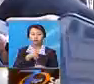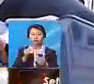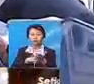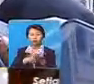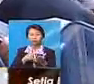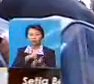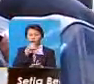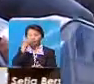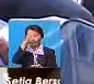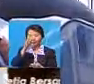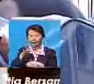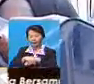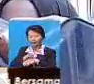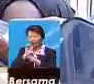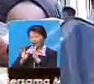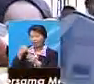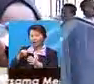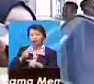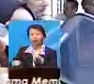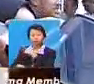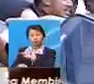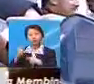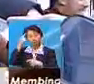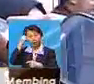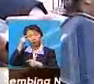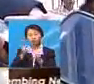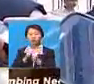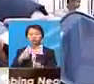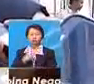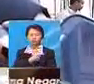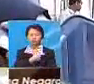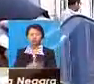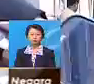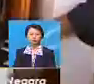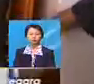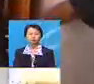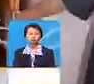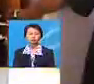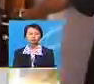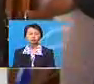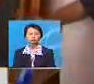kadang-kadang ada yang tak reti cakap BI pun. Tapi dia senang faham dengan kita orang.